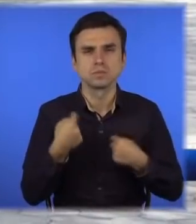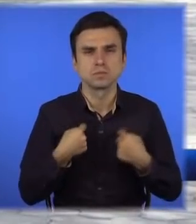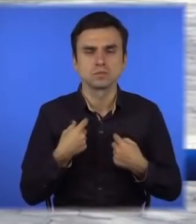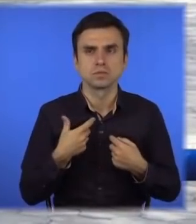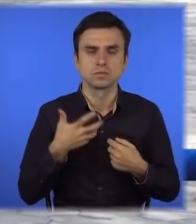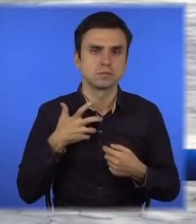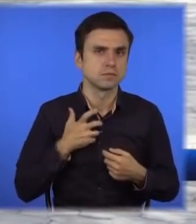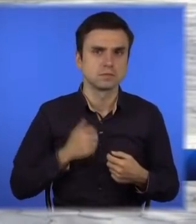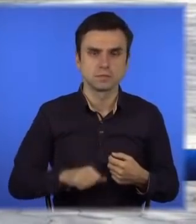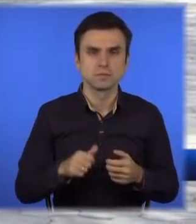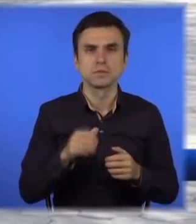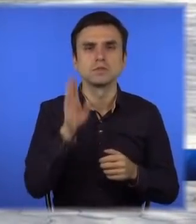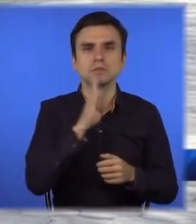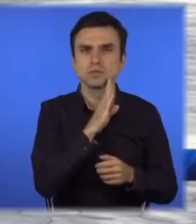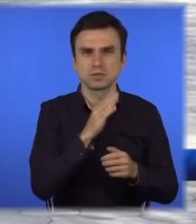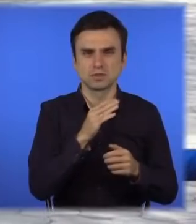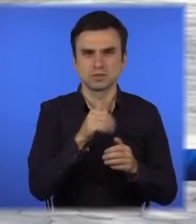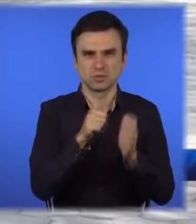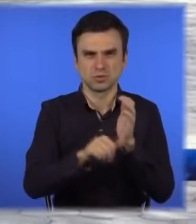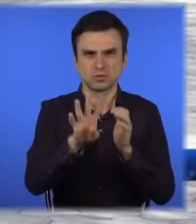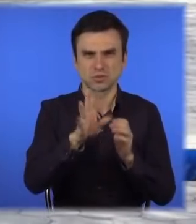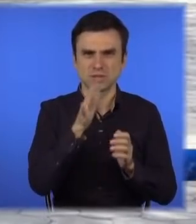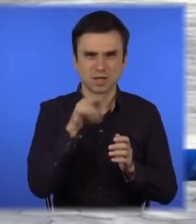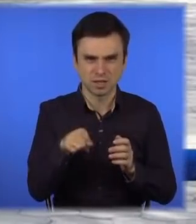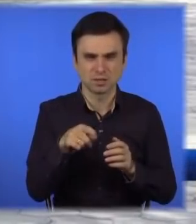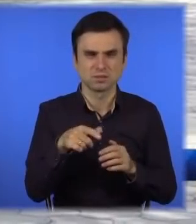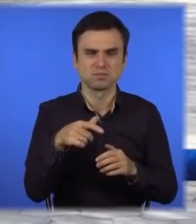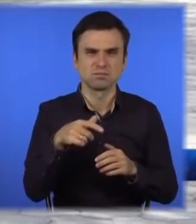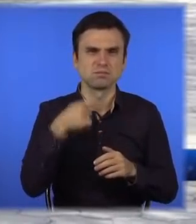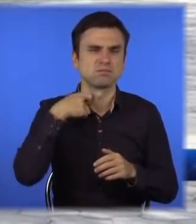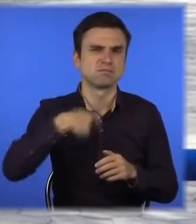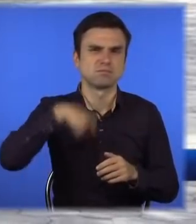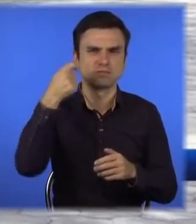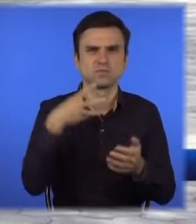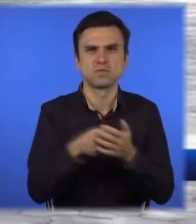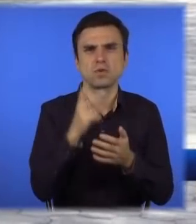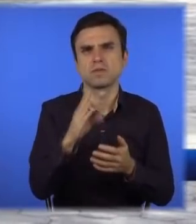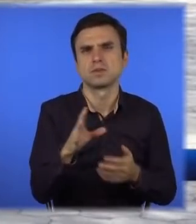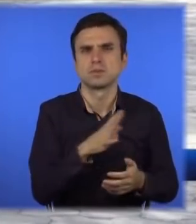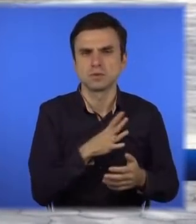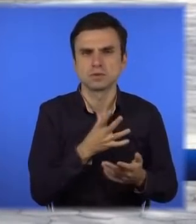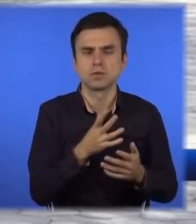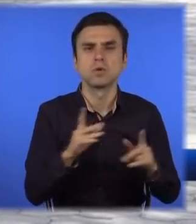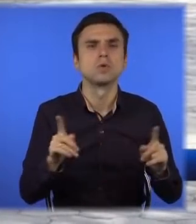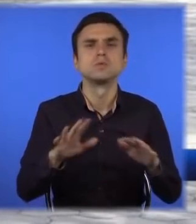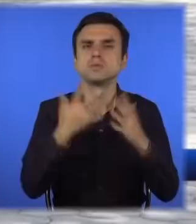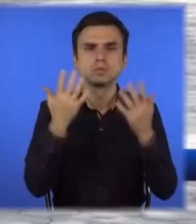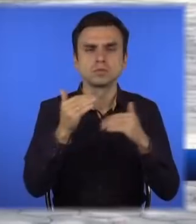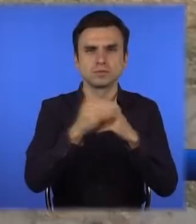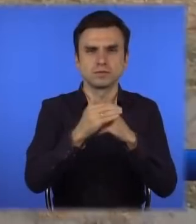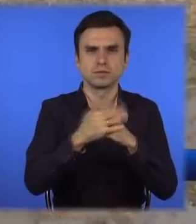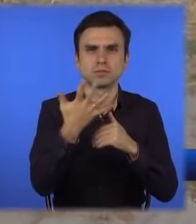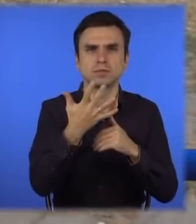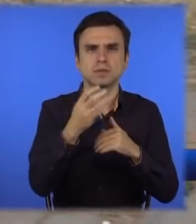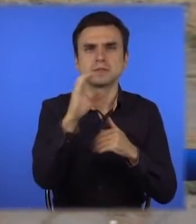Одни за остановку, другие за тот туалет, который там находится, а вторая часть просто поддерживает предпринимателя и